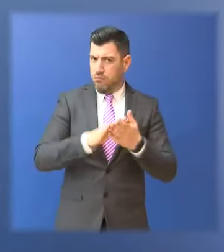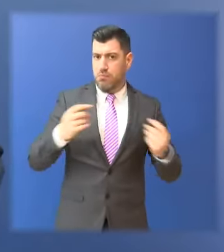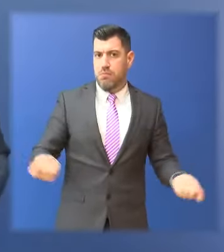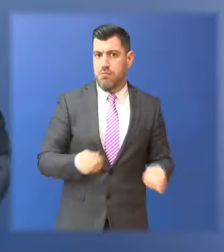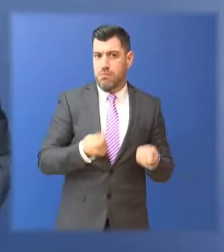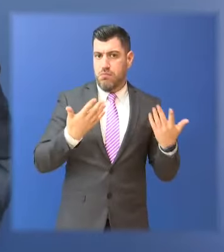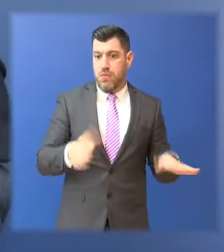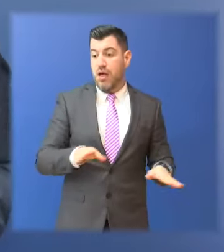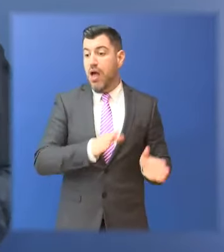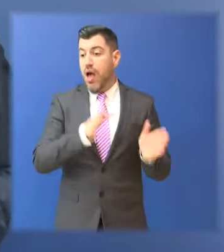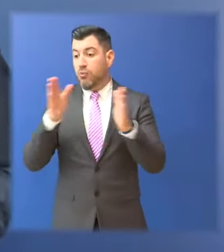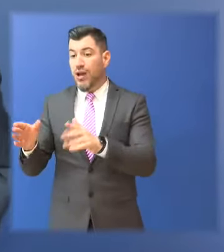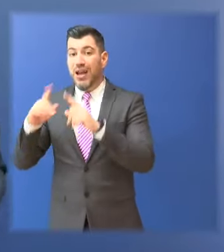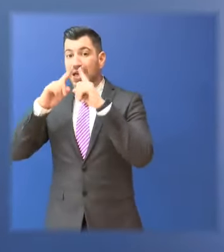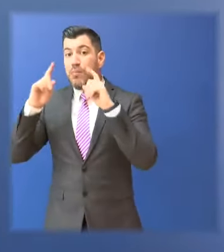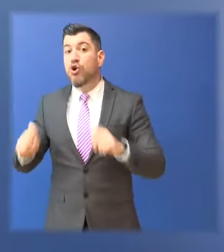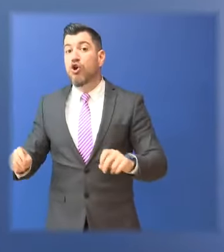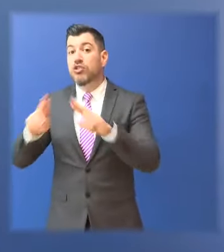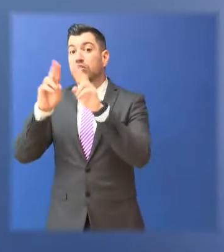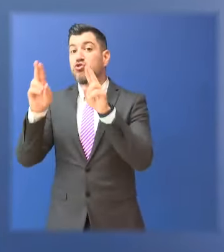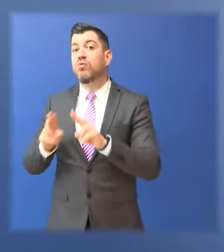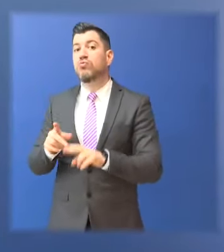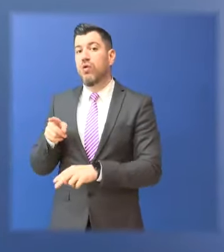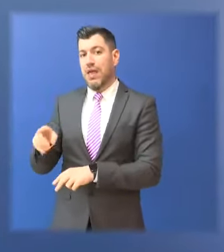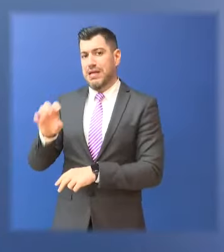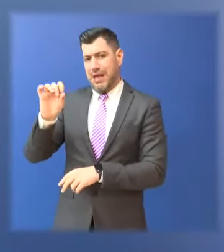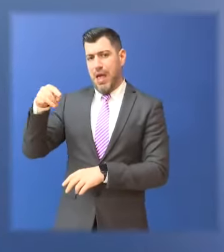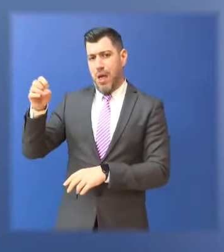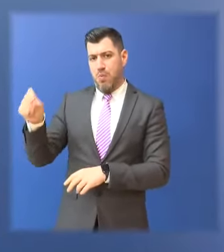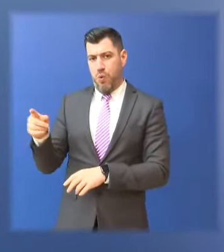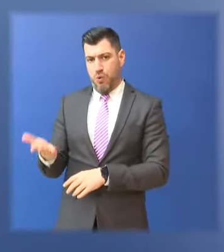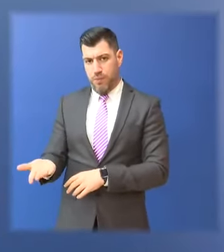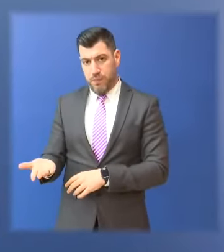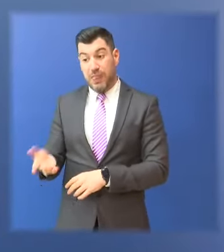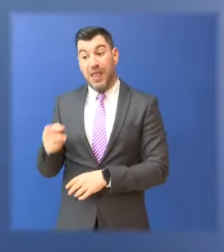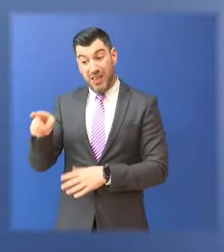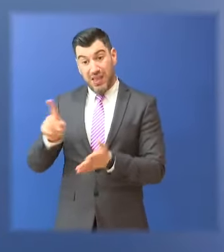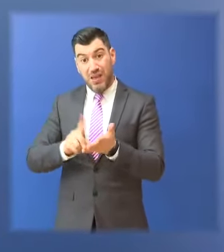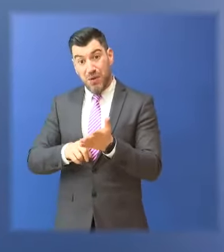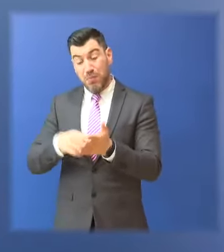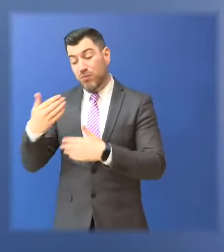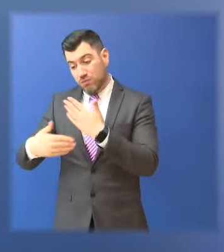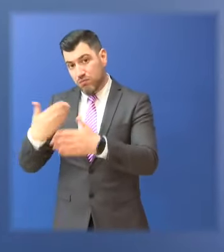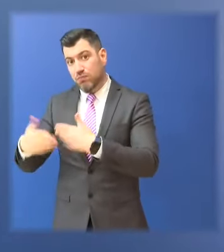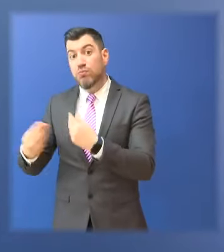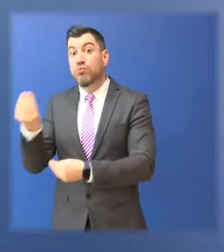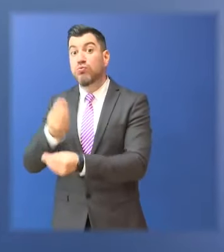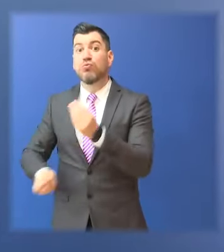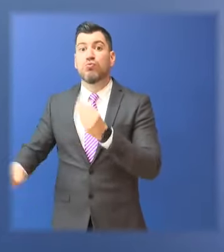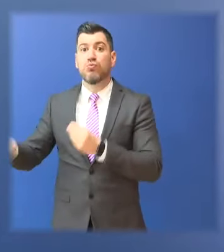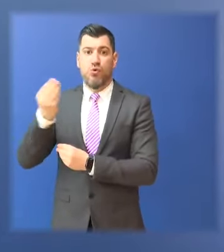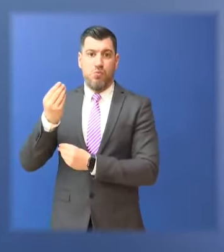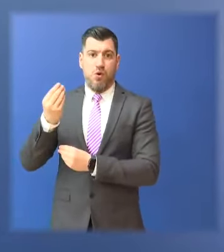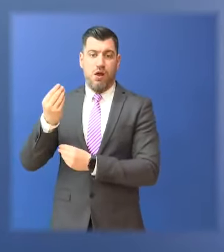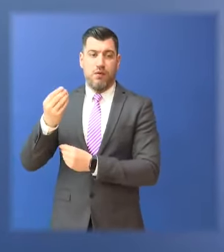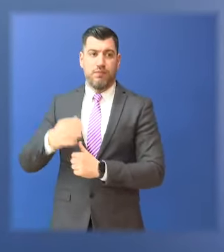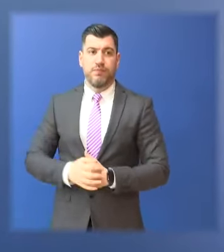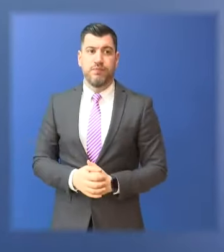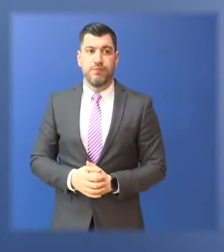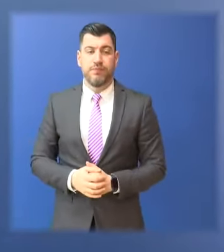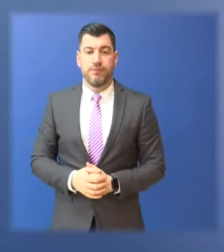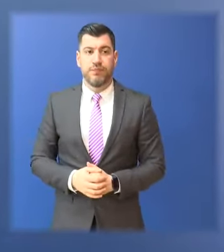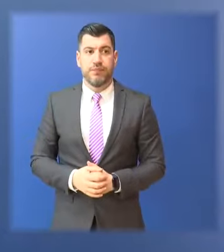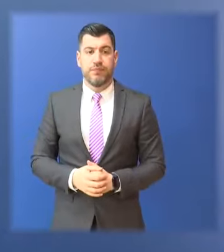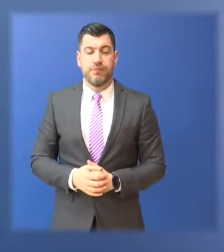υποχρεώσεις ομοσπονδίας. Η αλήθεια είναι ότι εκεί πρέπει να γίνουν πολλά περισσότερα βήματα. Όμως, ο έλεγχος του αν